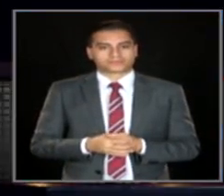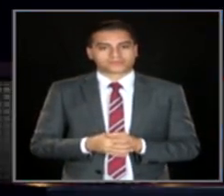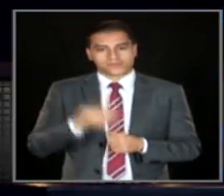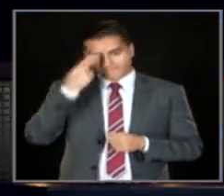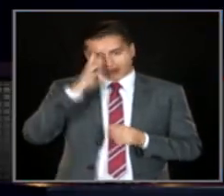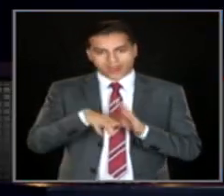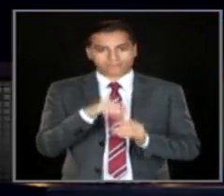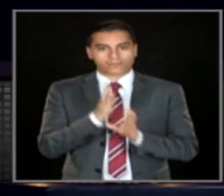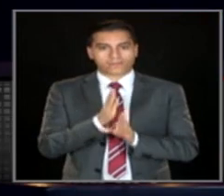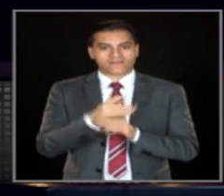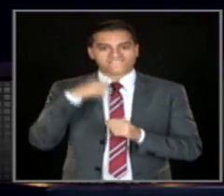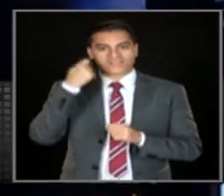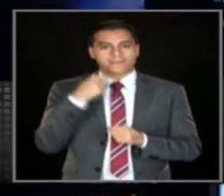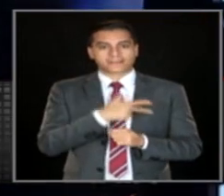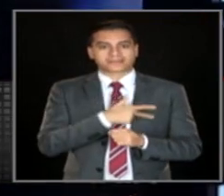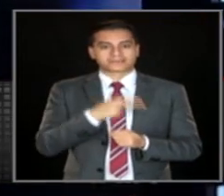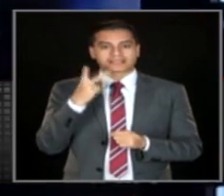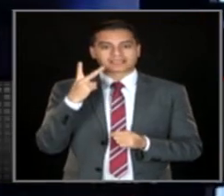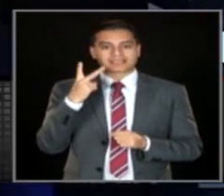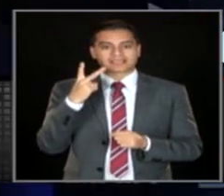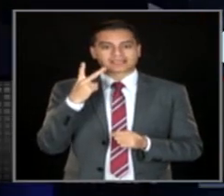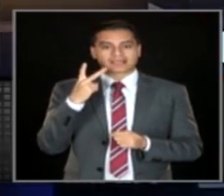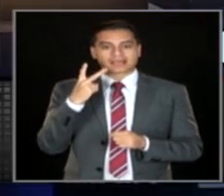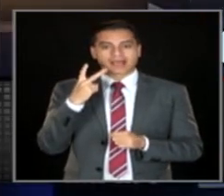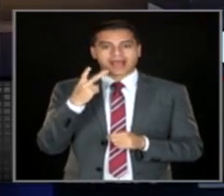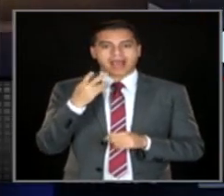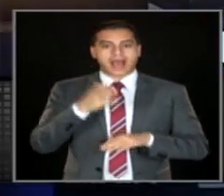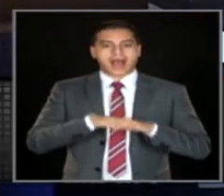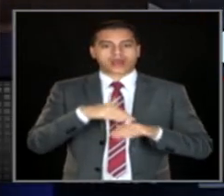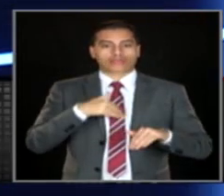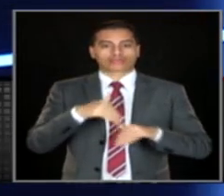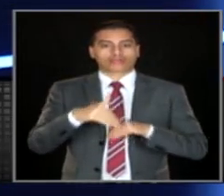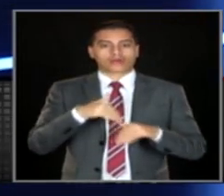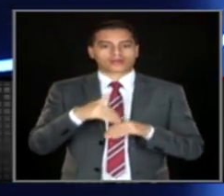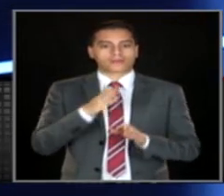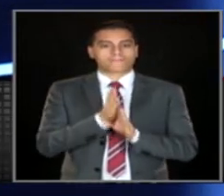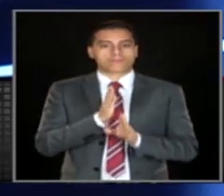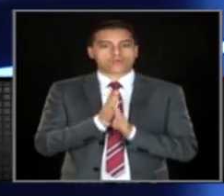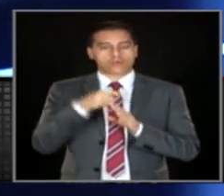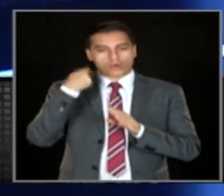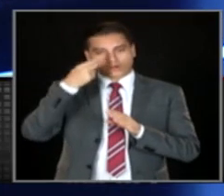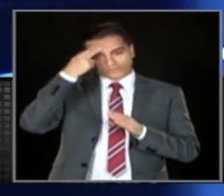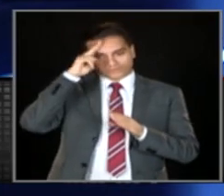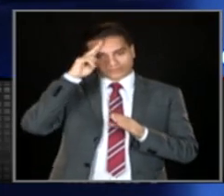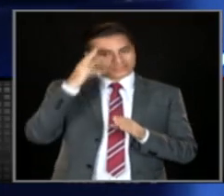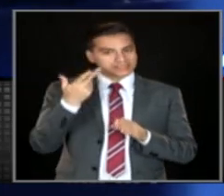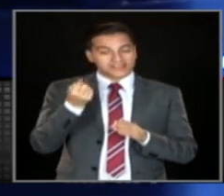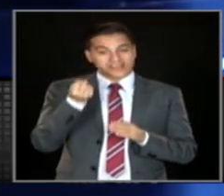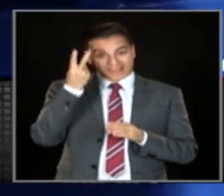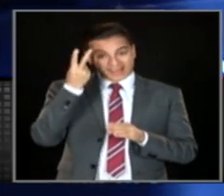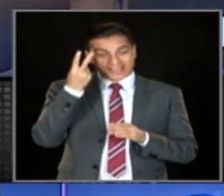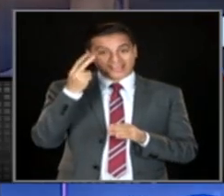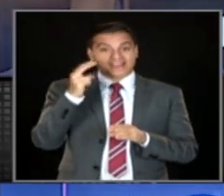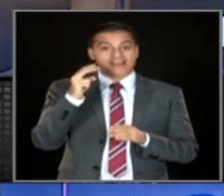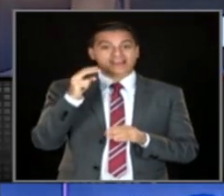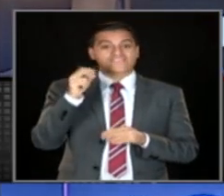من قام بإخراج فيلم اتنين على الطريق؟ تأليف فاروق صبري،